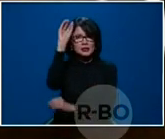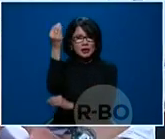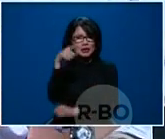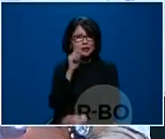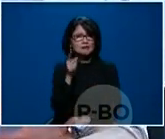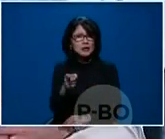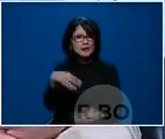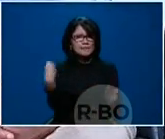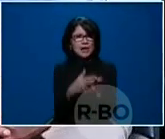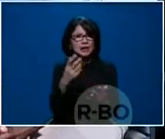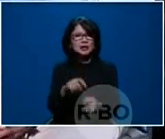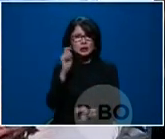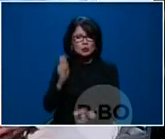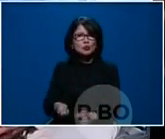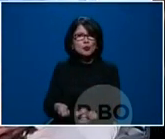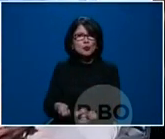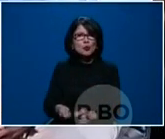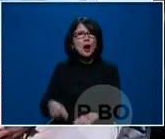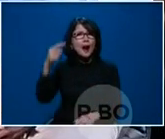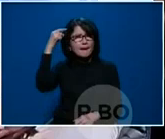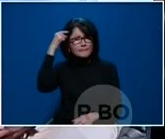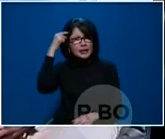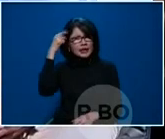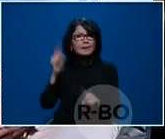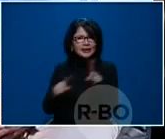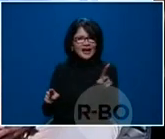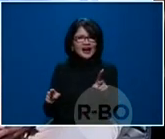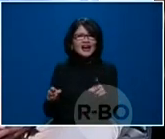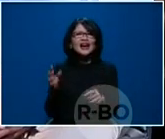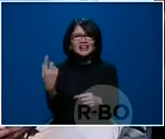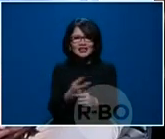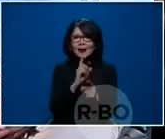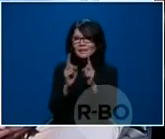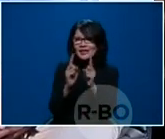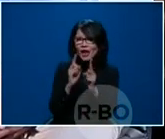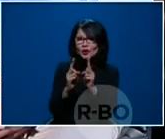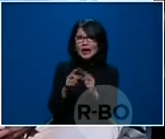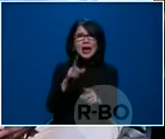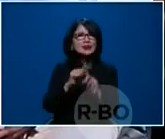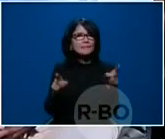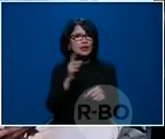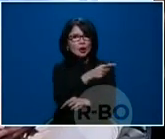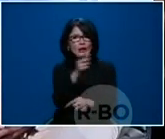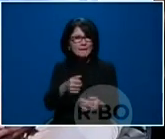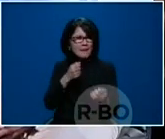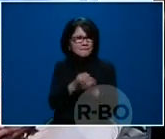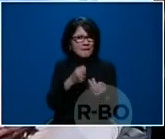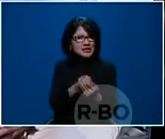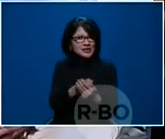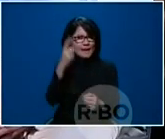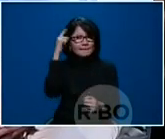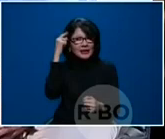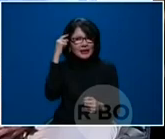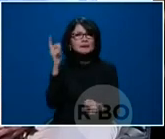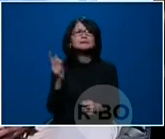dihukum Anda pikiran berbeda kita berdialog tapi kalau anda memaksakan pikiran andaap berhadapan dengan hukum